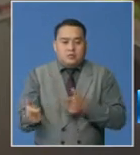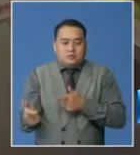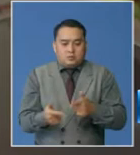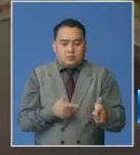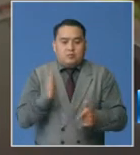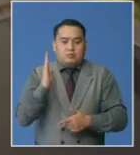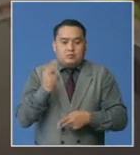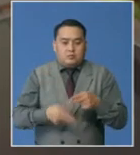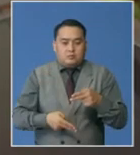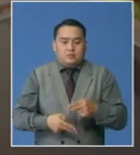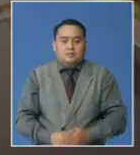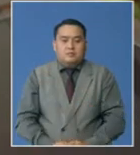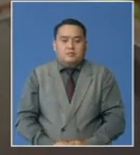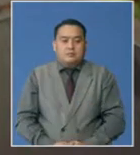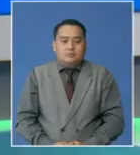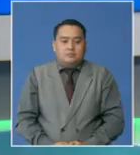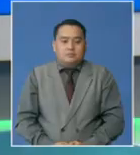Нусипов, телеканал ЖТСУ.